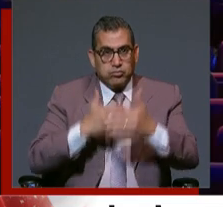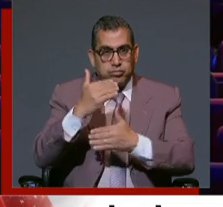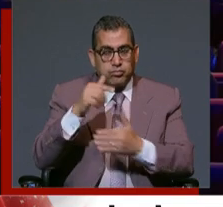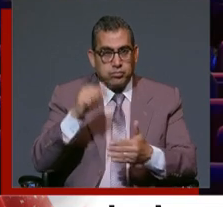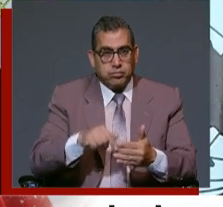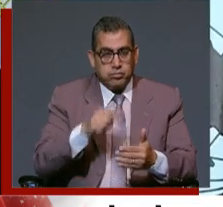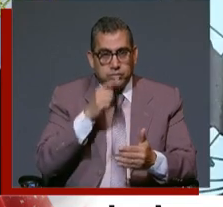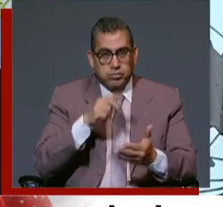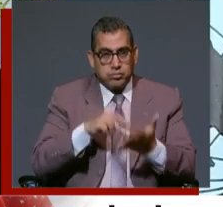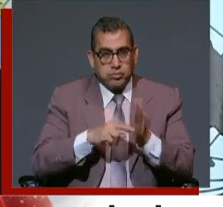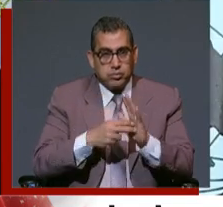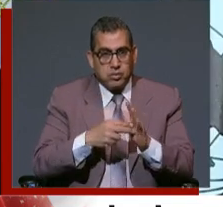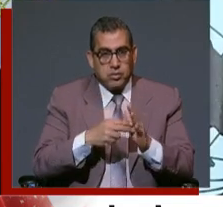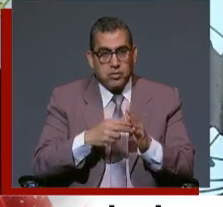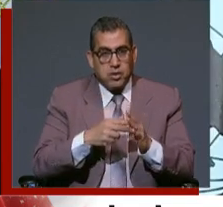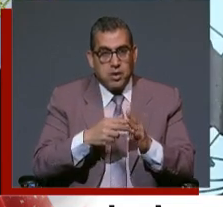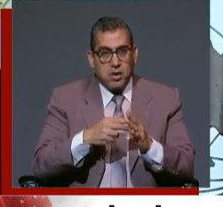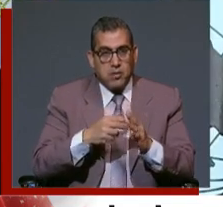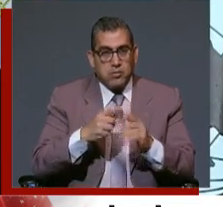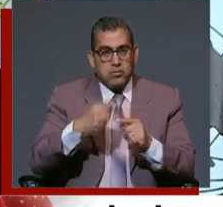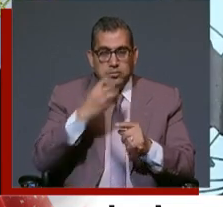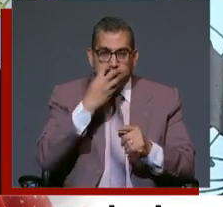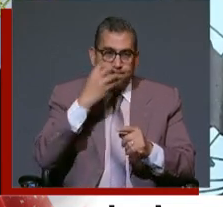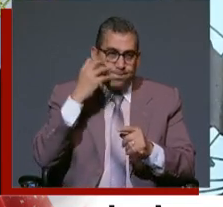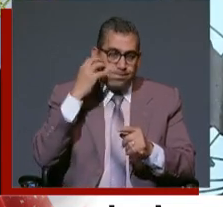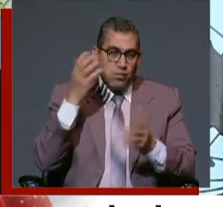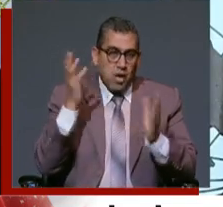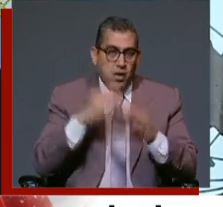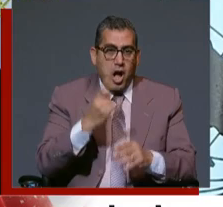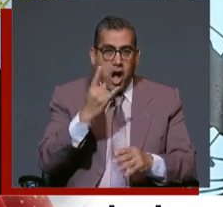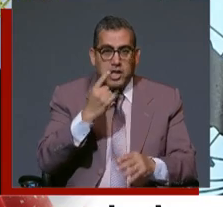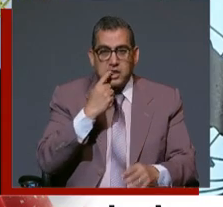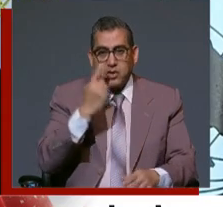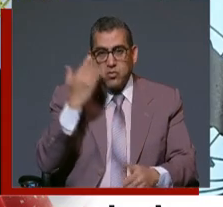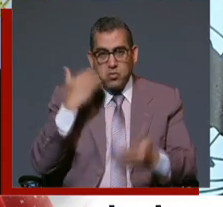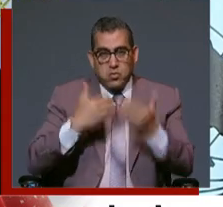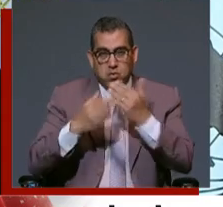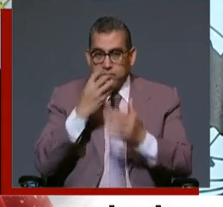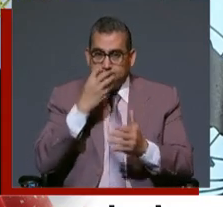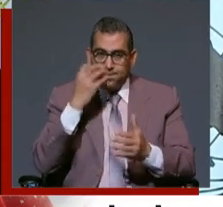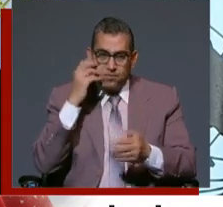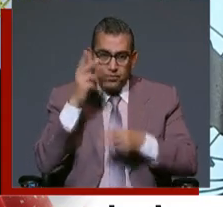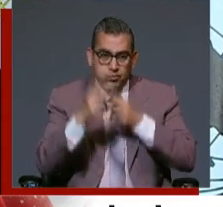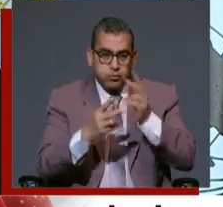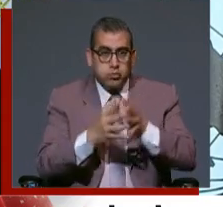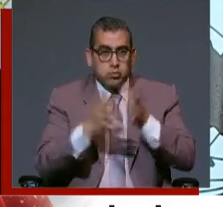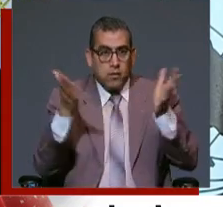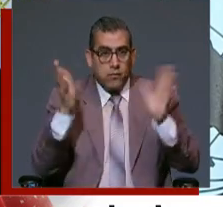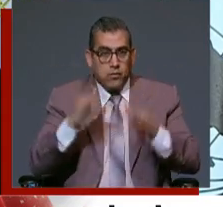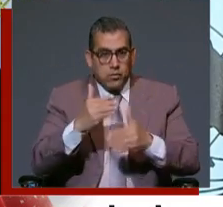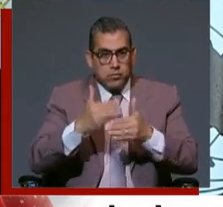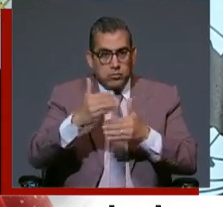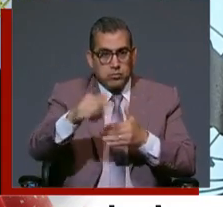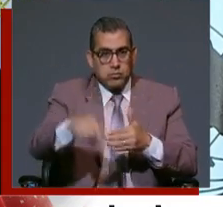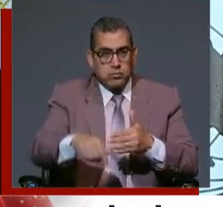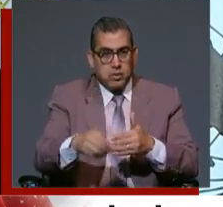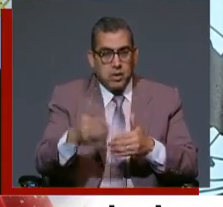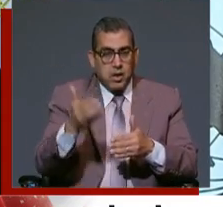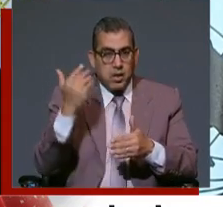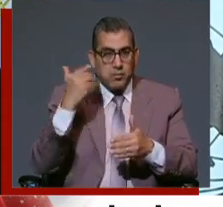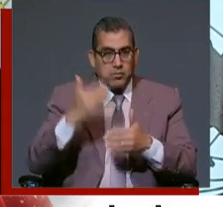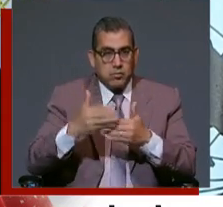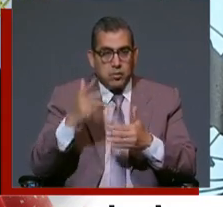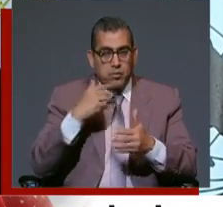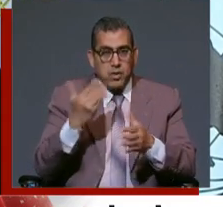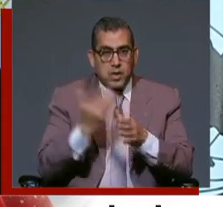إفريقيا من التضخم منذ ما يزيد عن 10 سنوات. هذا التضخم يعود إلى آثار